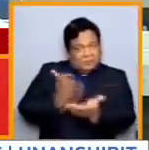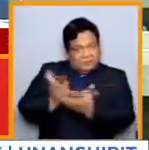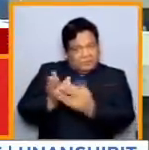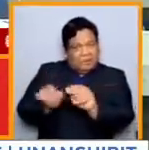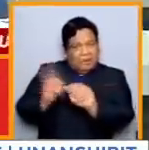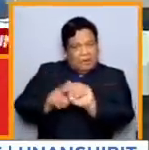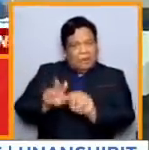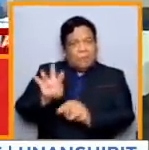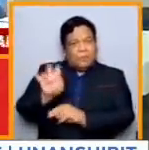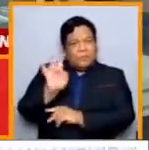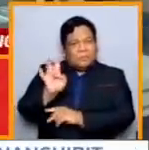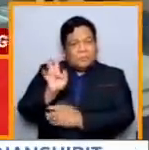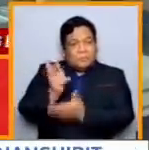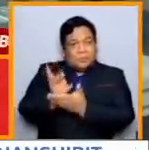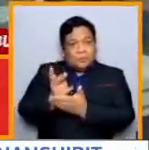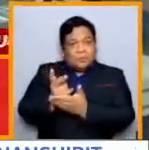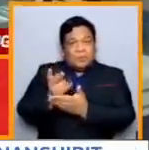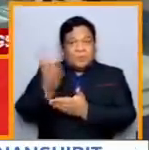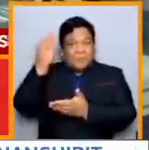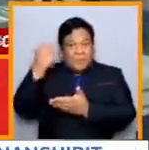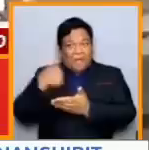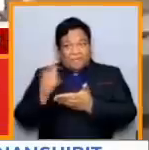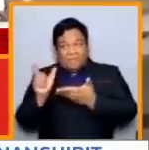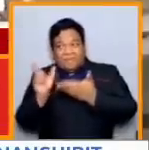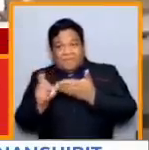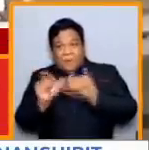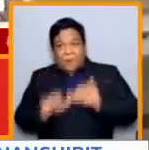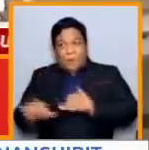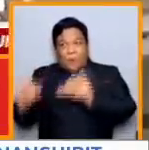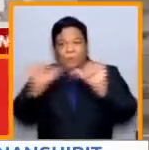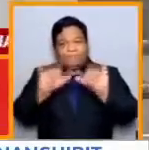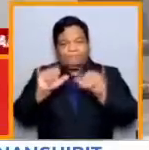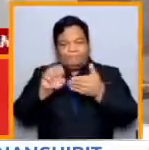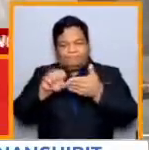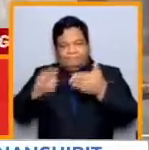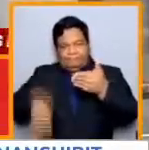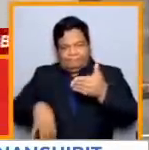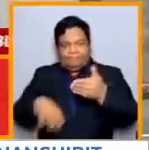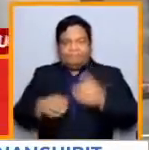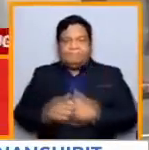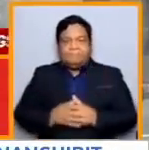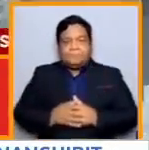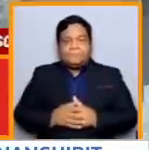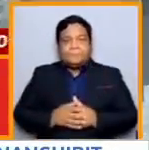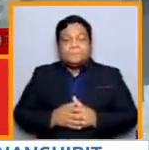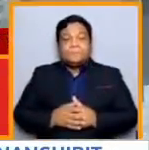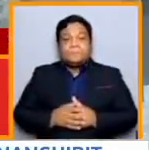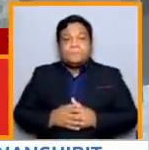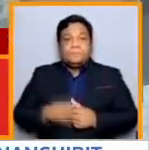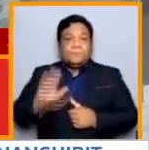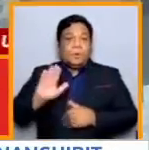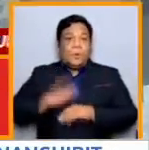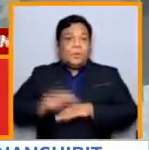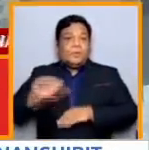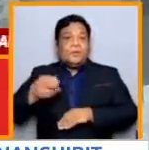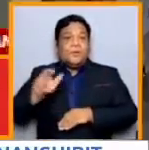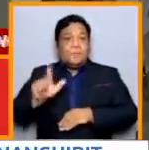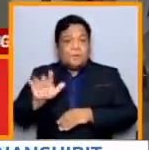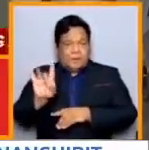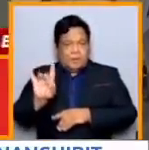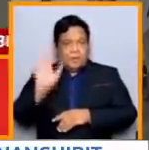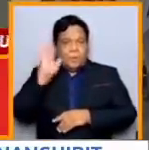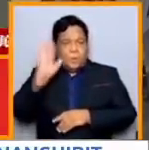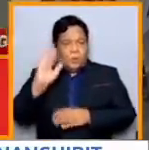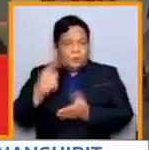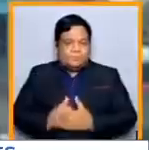na nila ang naunang hiling na across the board o para sa lahat ng mga manggagawa. Sa April 8, nakatakdang dinggi ng Dole NCR ang